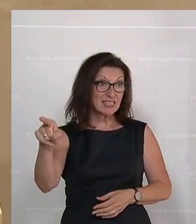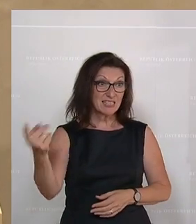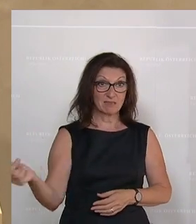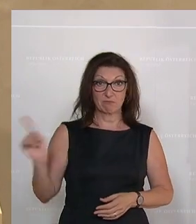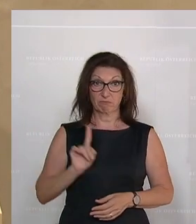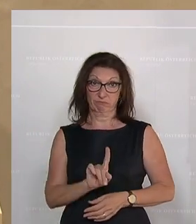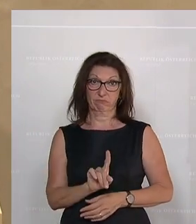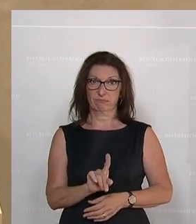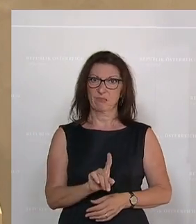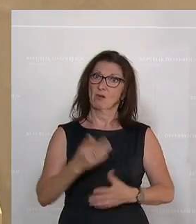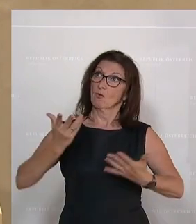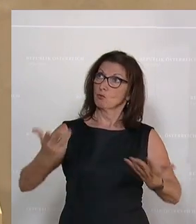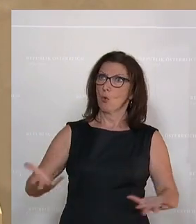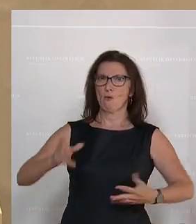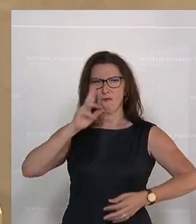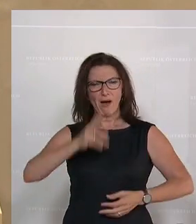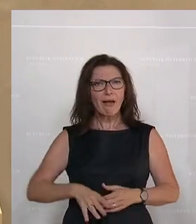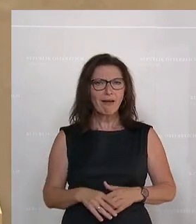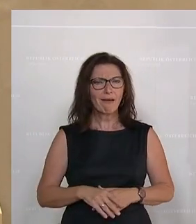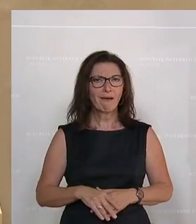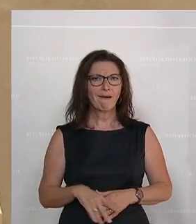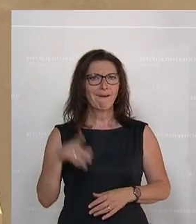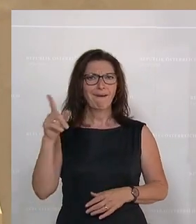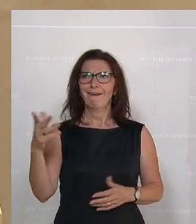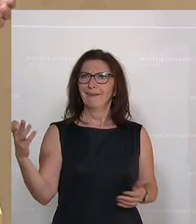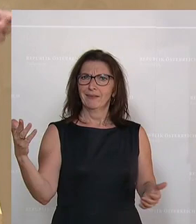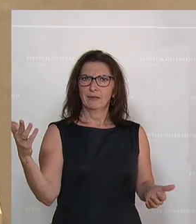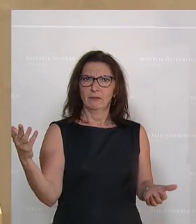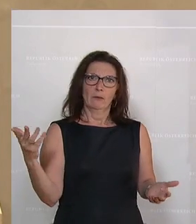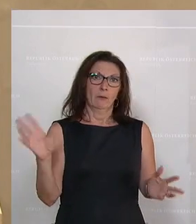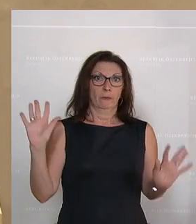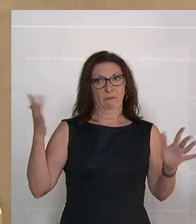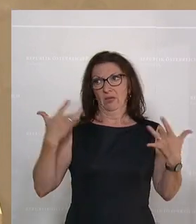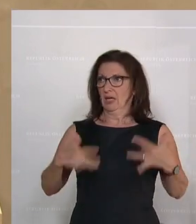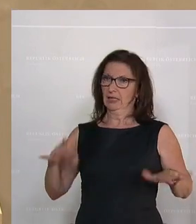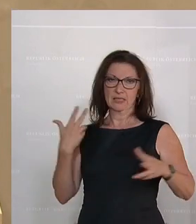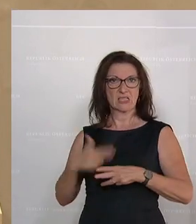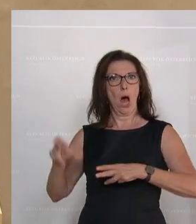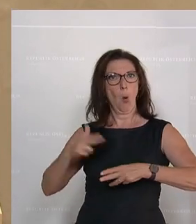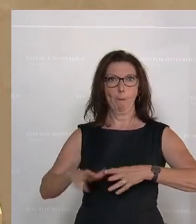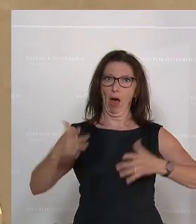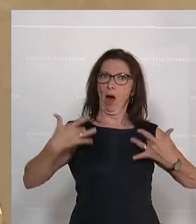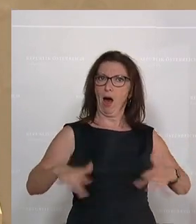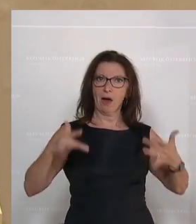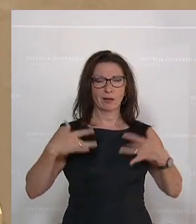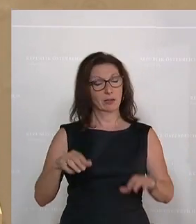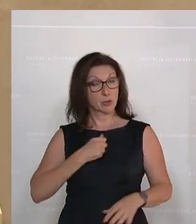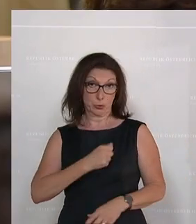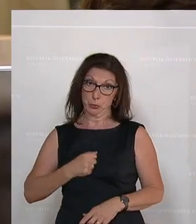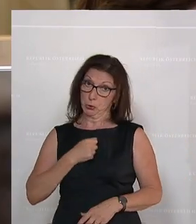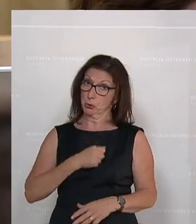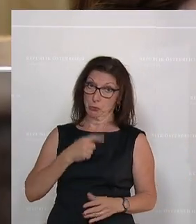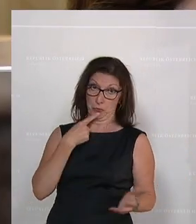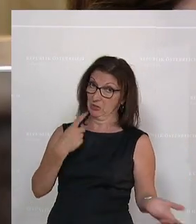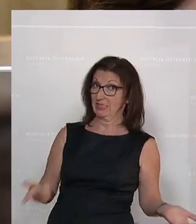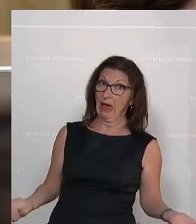zu besitzen und sich dann als sauber partei sich aufzuspielen also sorry to see liebe kolleginnen und